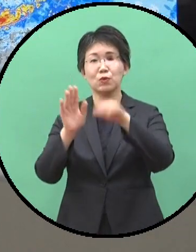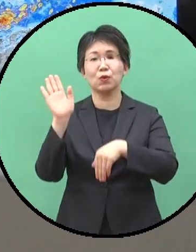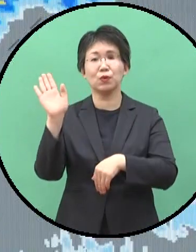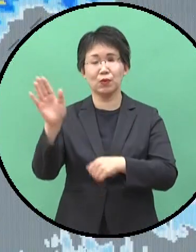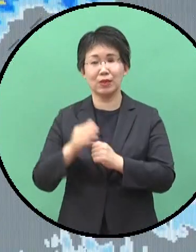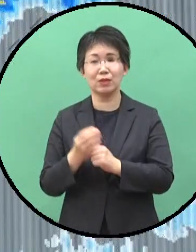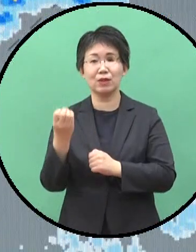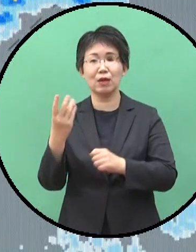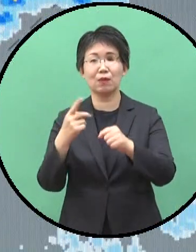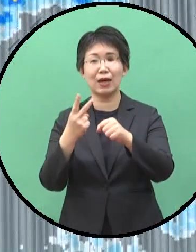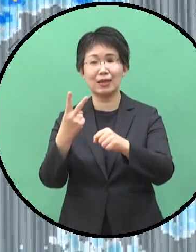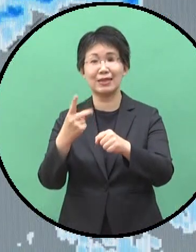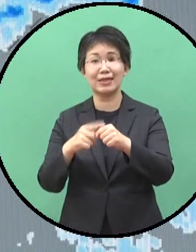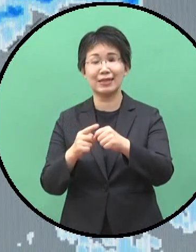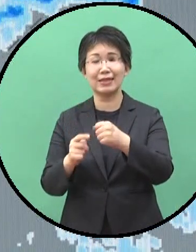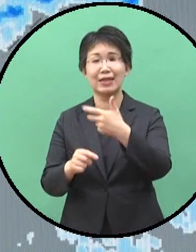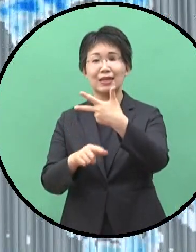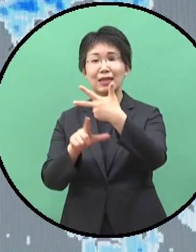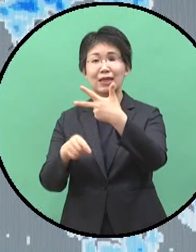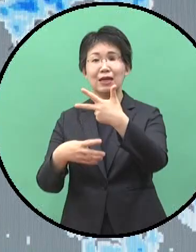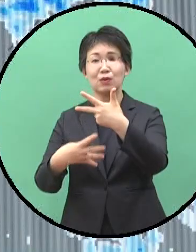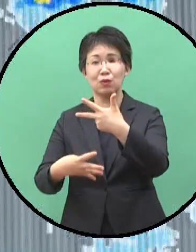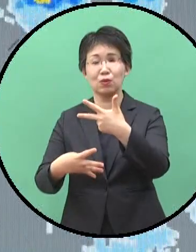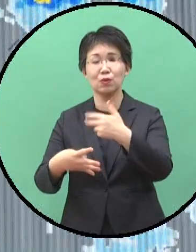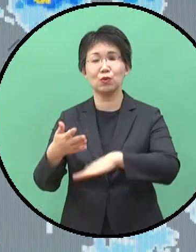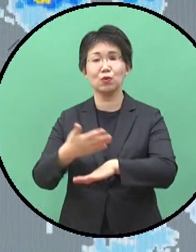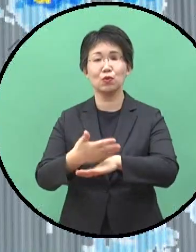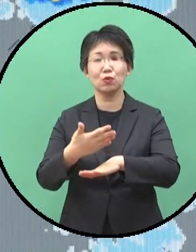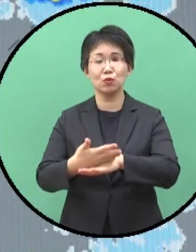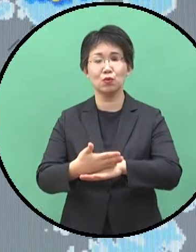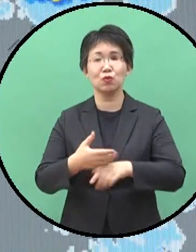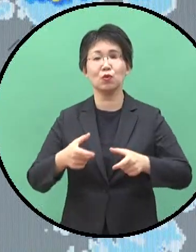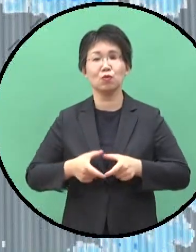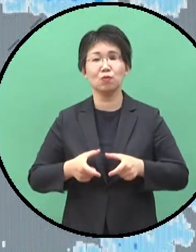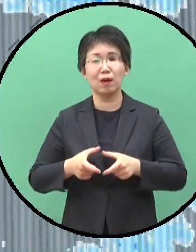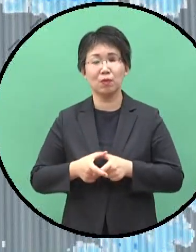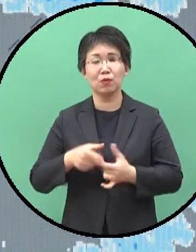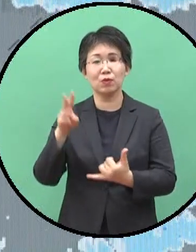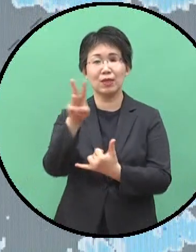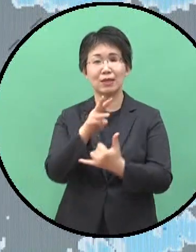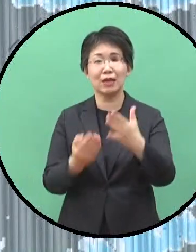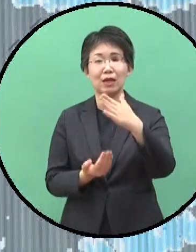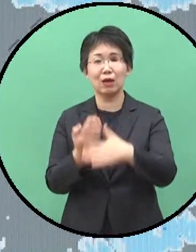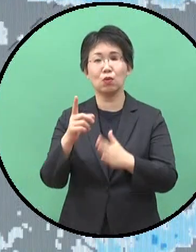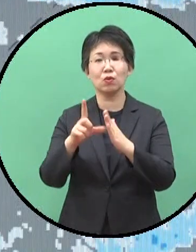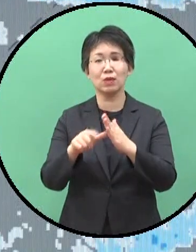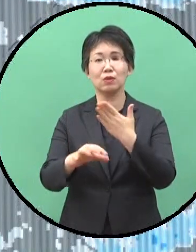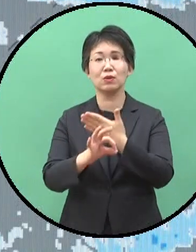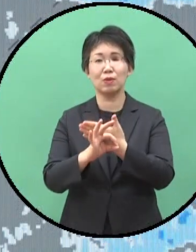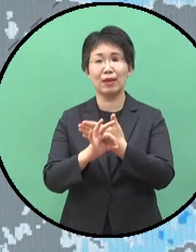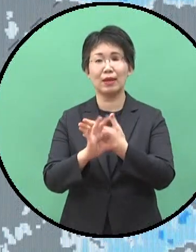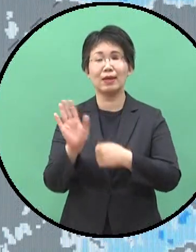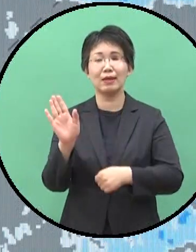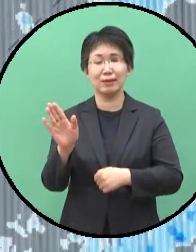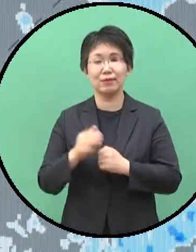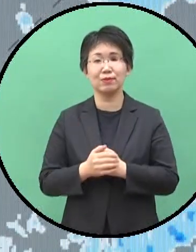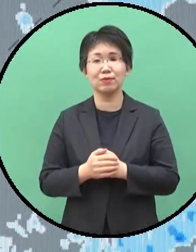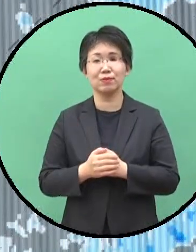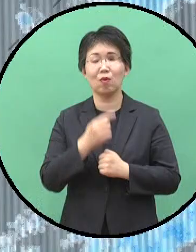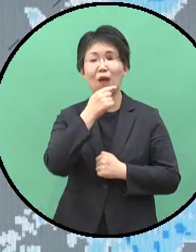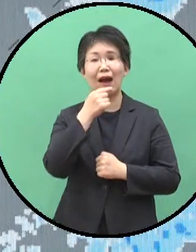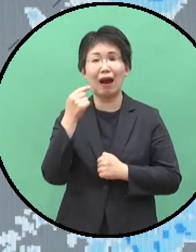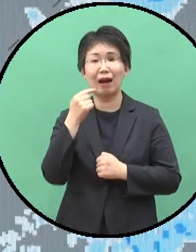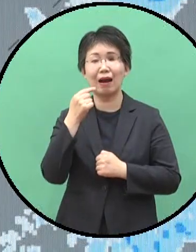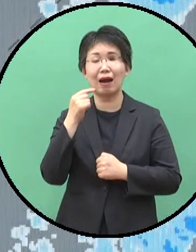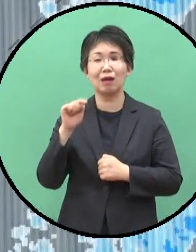。令和2年7月4日の、九州、熊本県、中心に大きな災害が発生した、事例となっています。